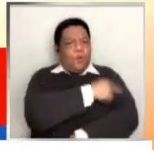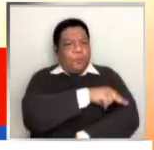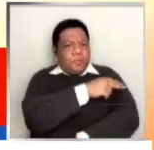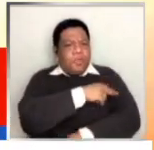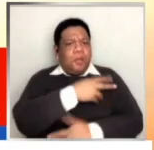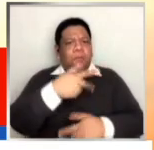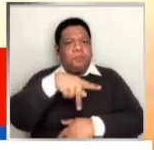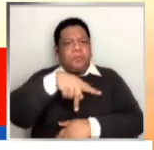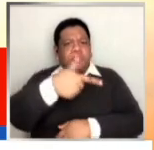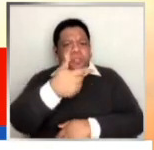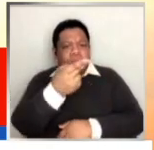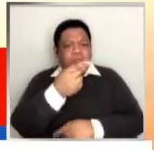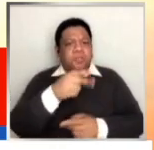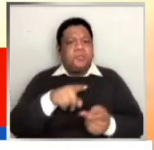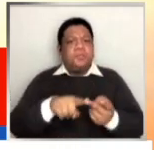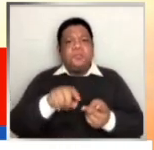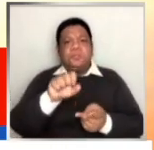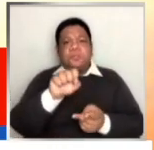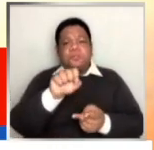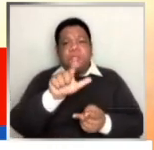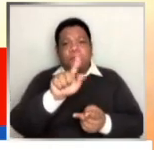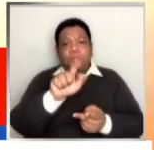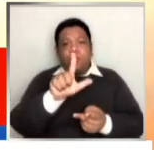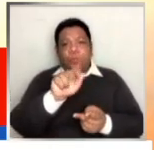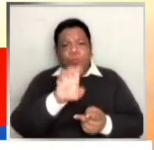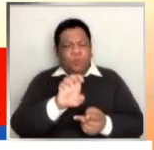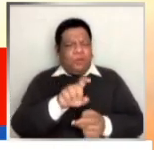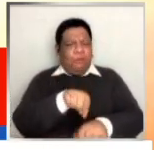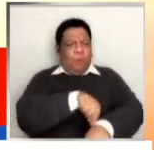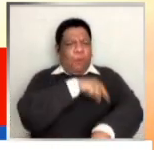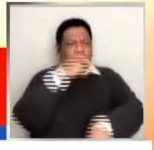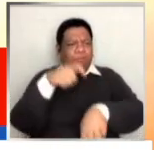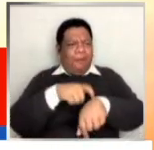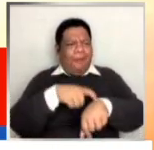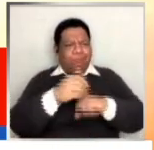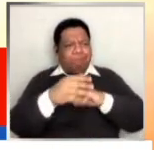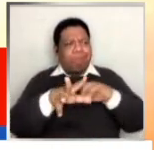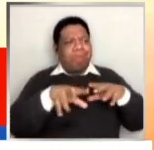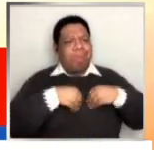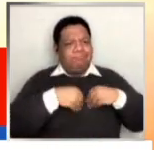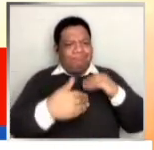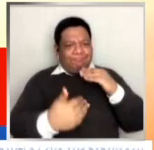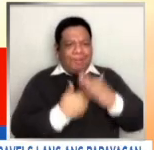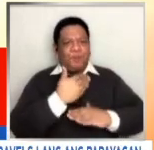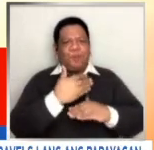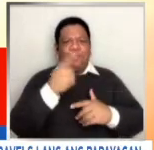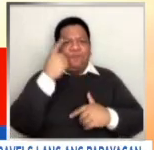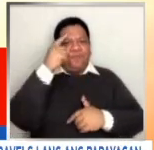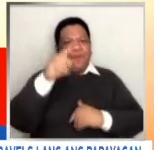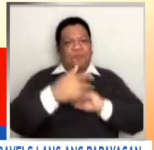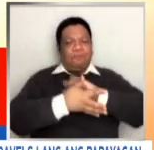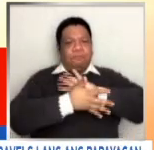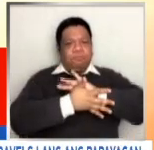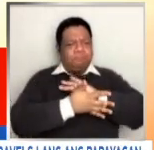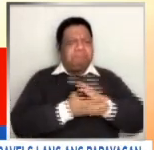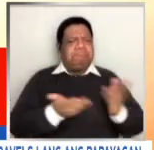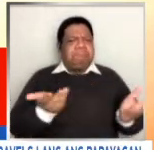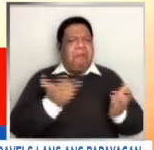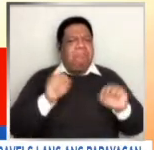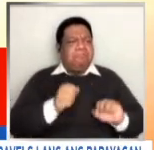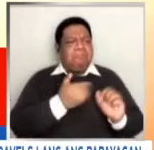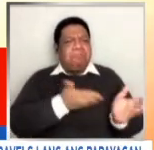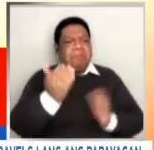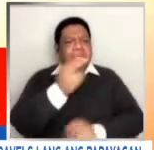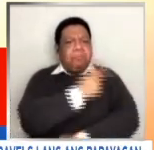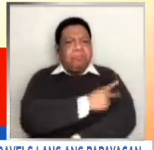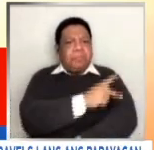na natatagalan na bago makapag-admit ng severe COVID-19 cases. Saan pa po ba pwedeng dadalhin ang pasyente, lalo na po kung critical na